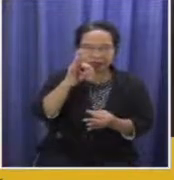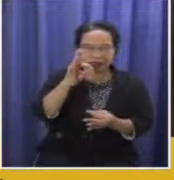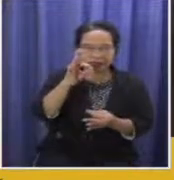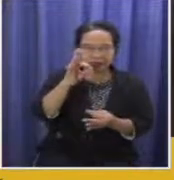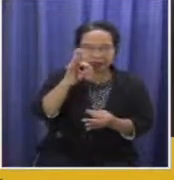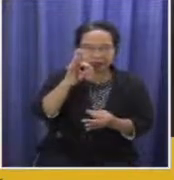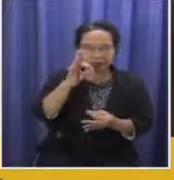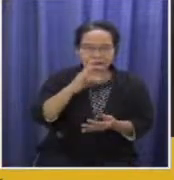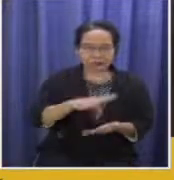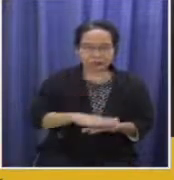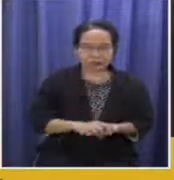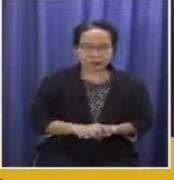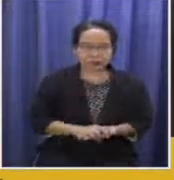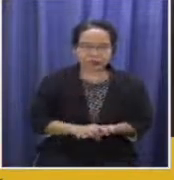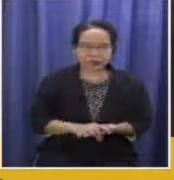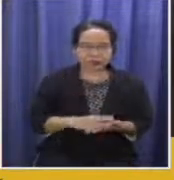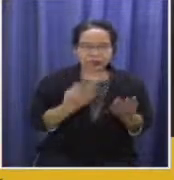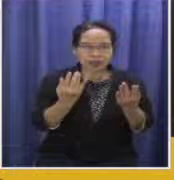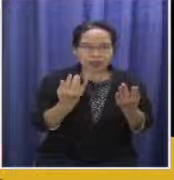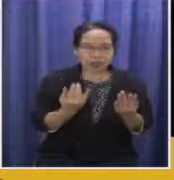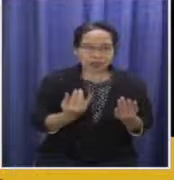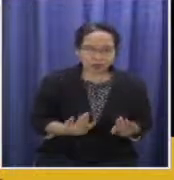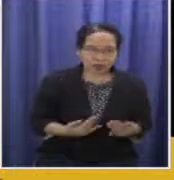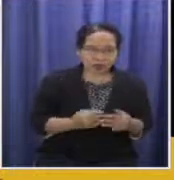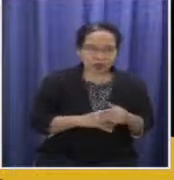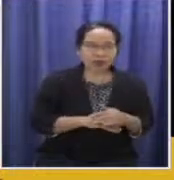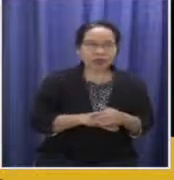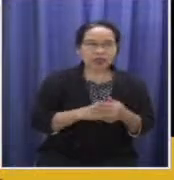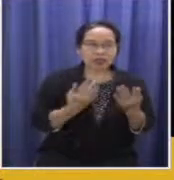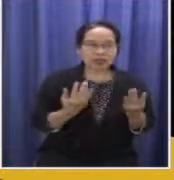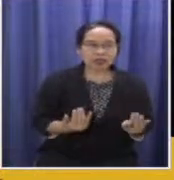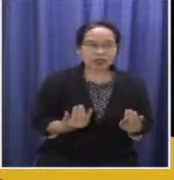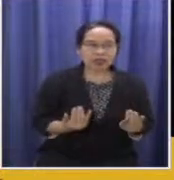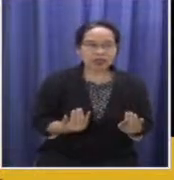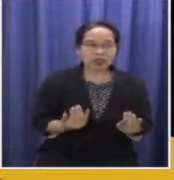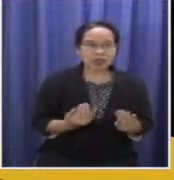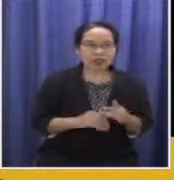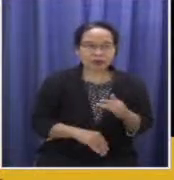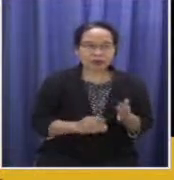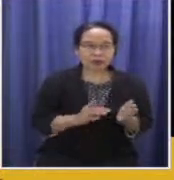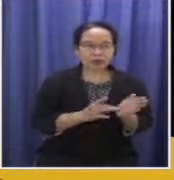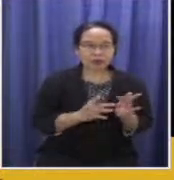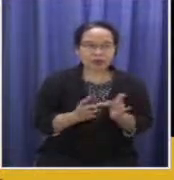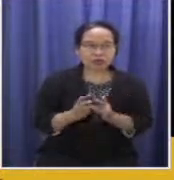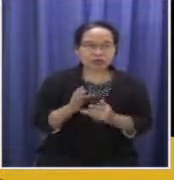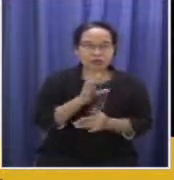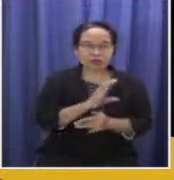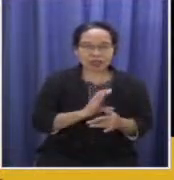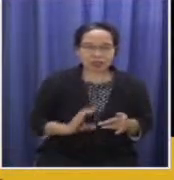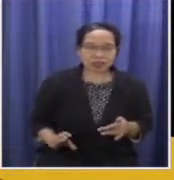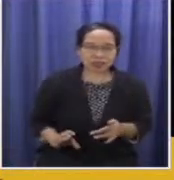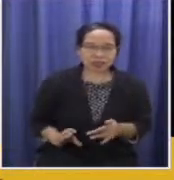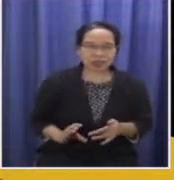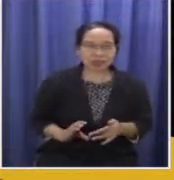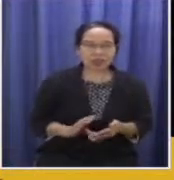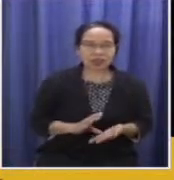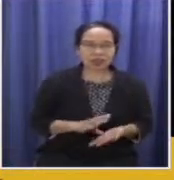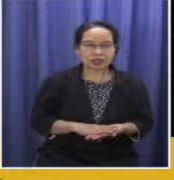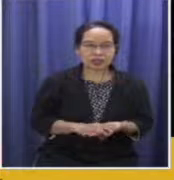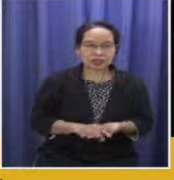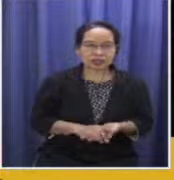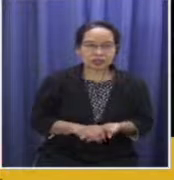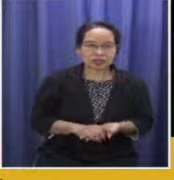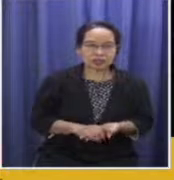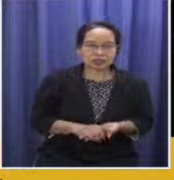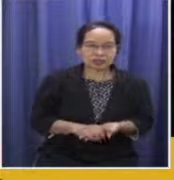र जब मरियम र योसेफको मगनी भएको थियो र उनीहरूको विवाह हुनुभन्दा